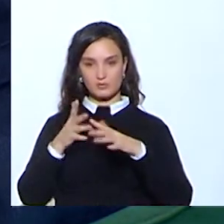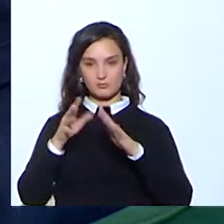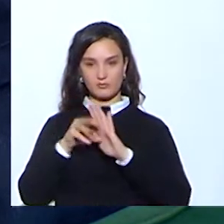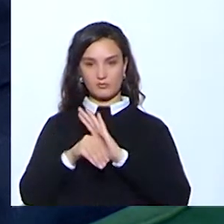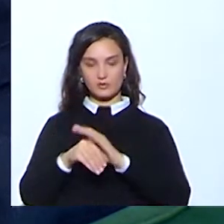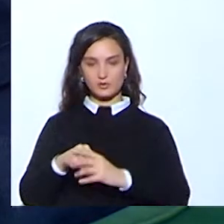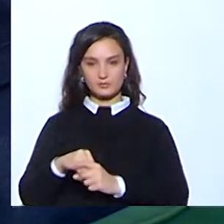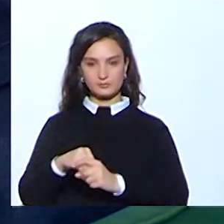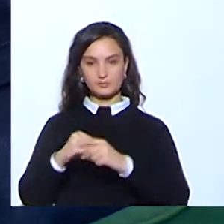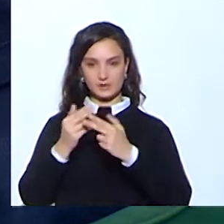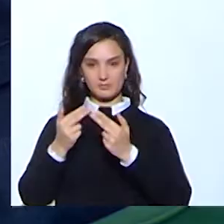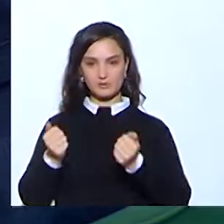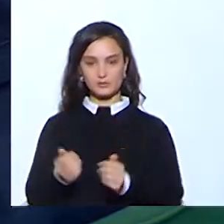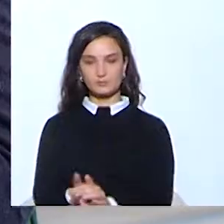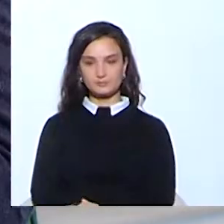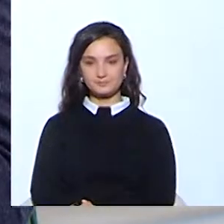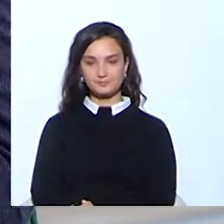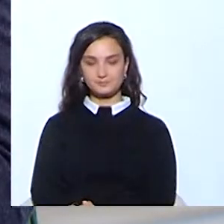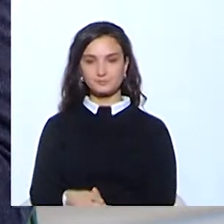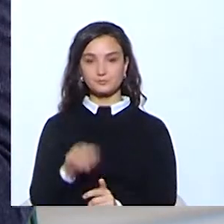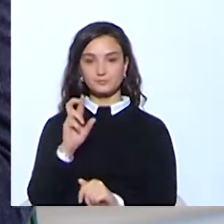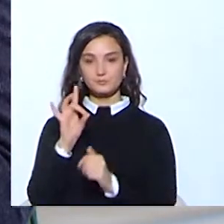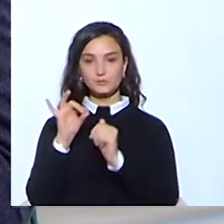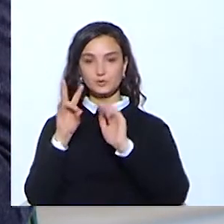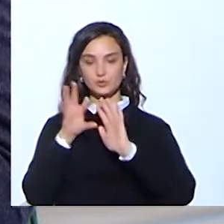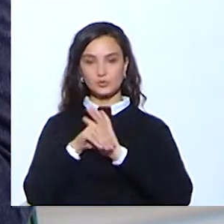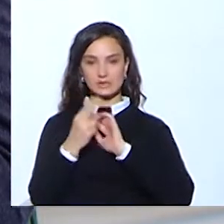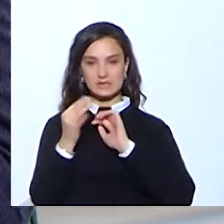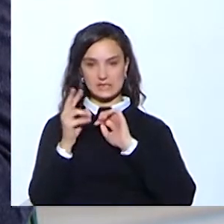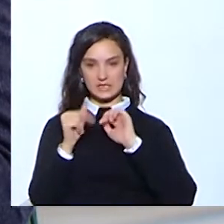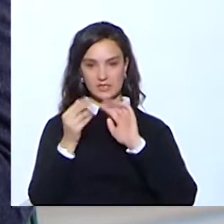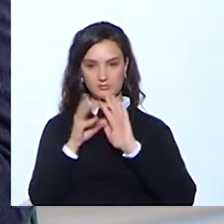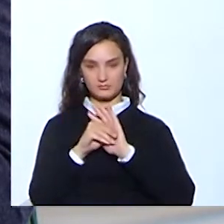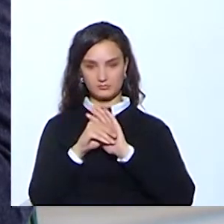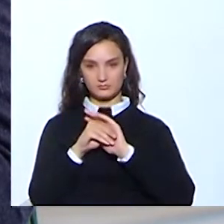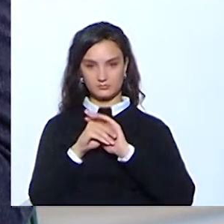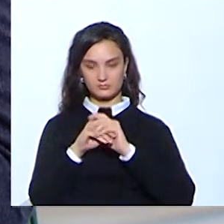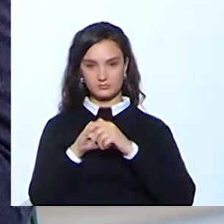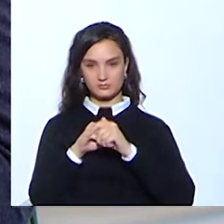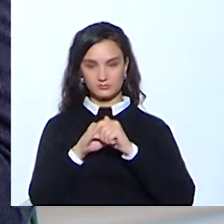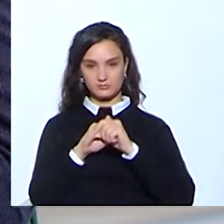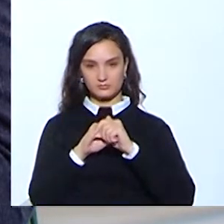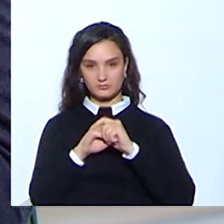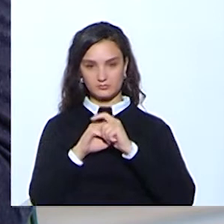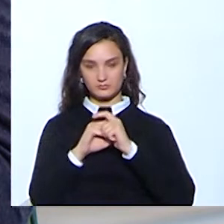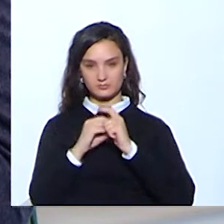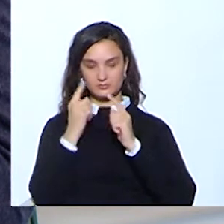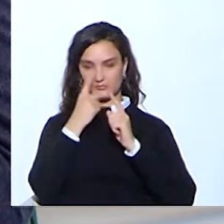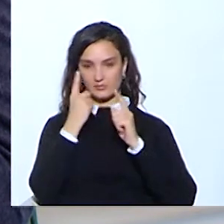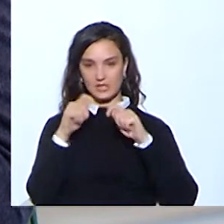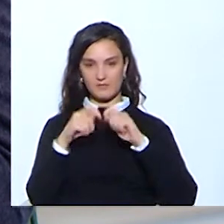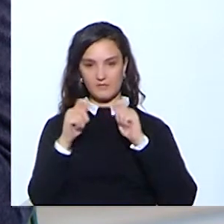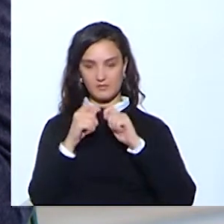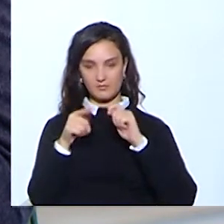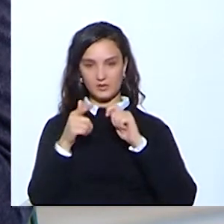შემთხვევაში? კი ბატონო. ბროლი შედგება უმეტესად ცილებისაგან. ნივთიერება და ცვლის დარღვევები, როგორც